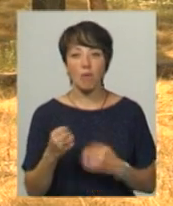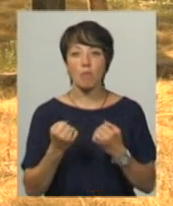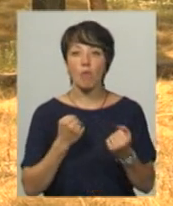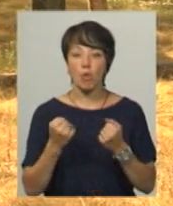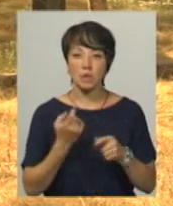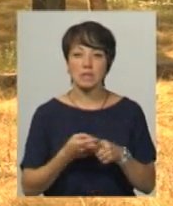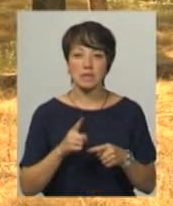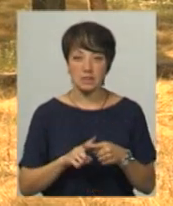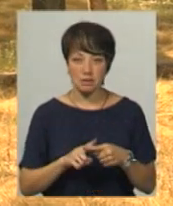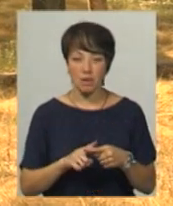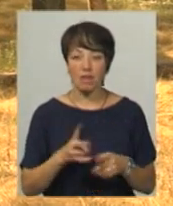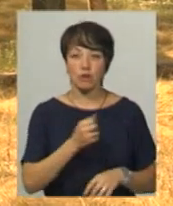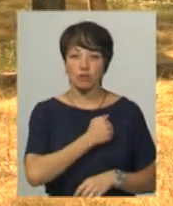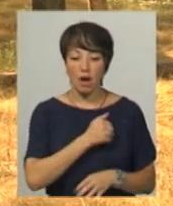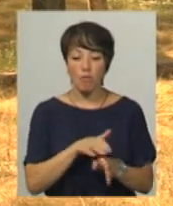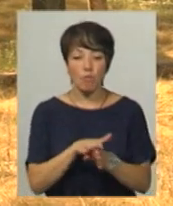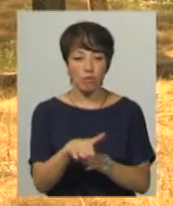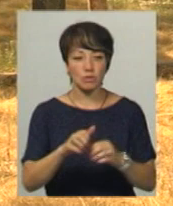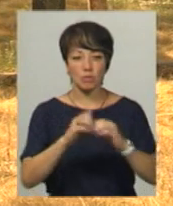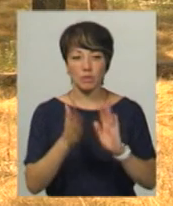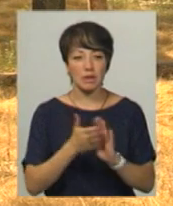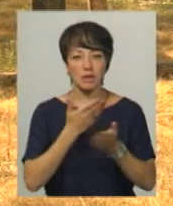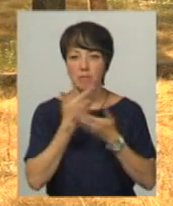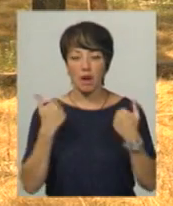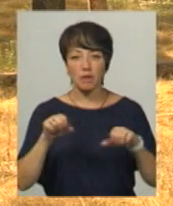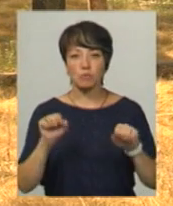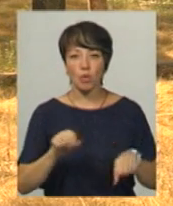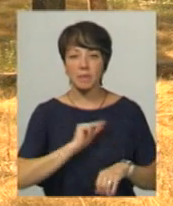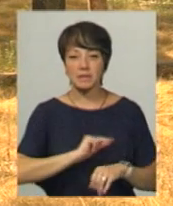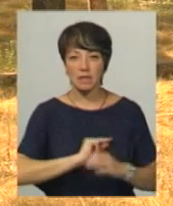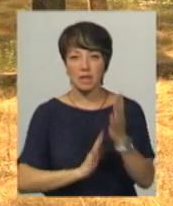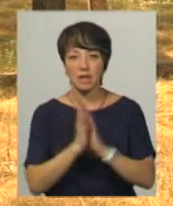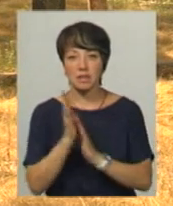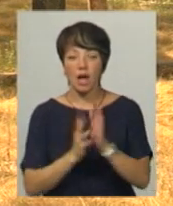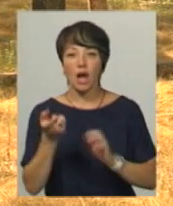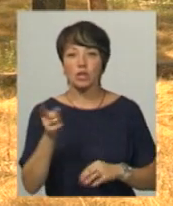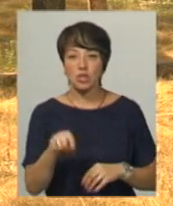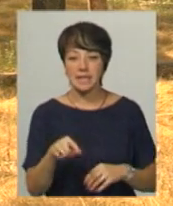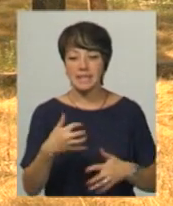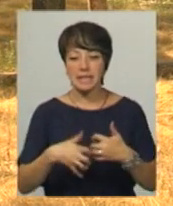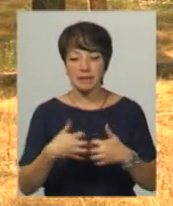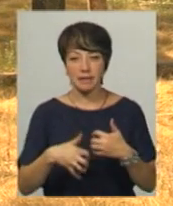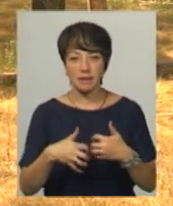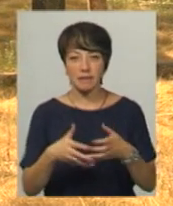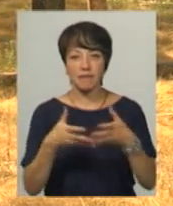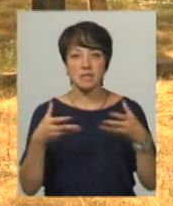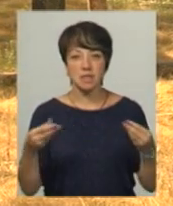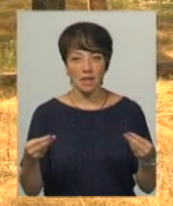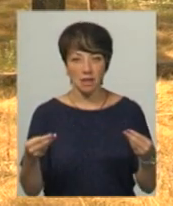Боротися з ним, на жаль, в повній мірі немає змоги в лісівників, адже саме з середини